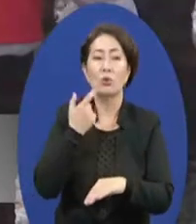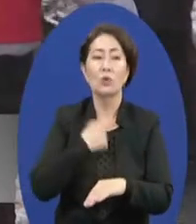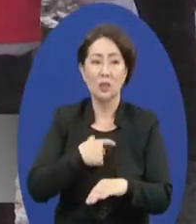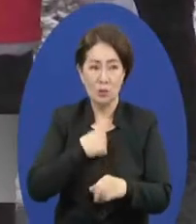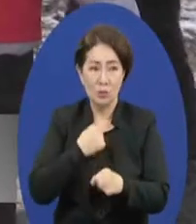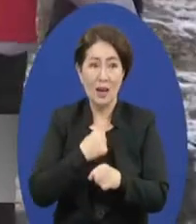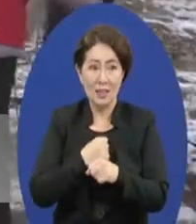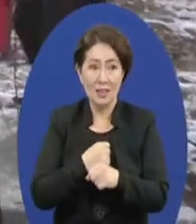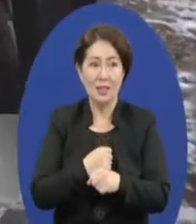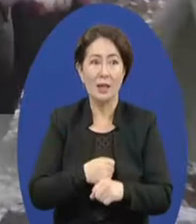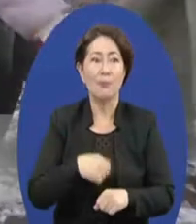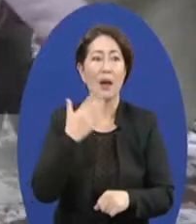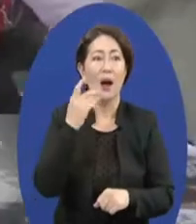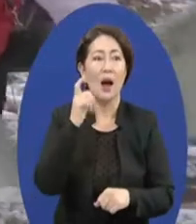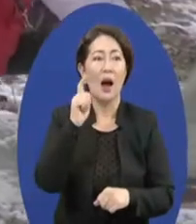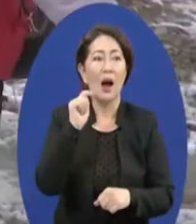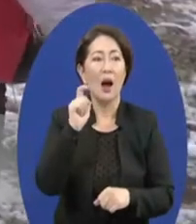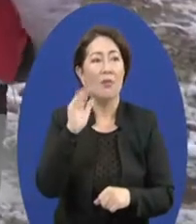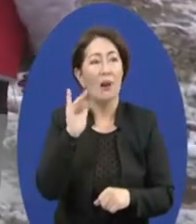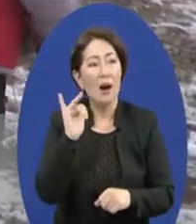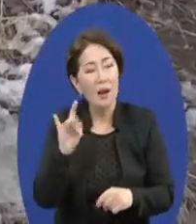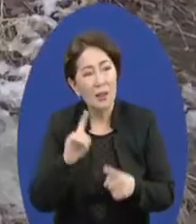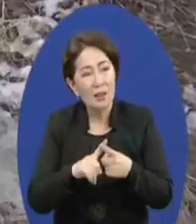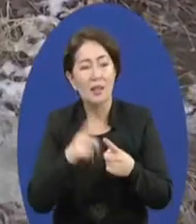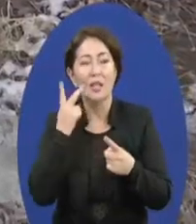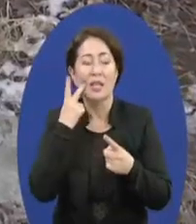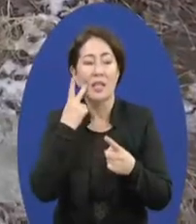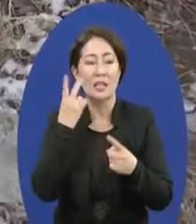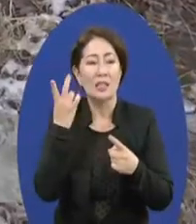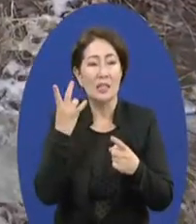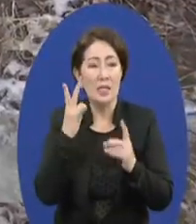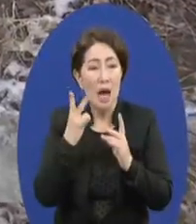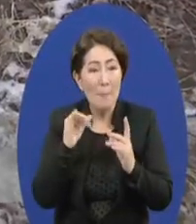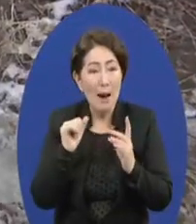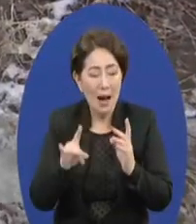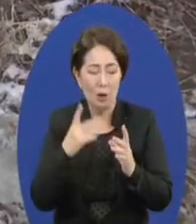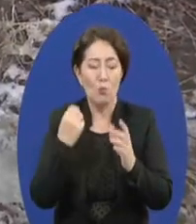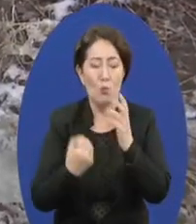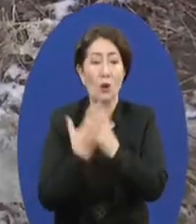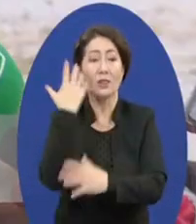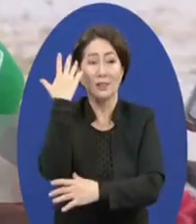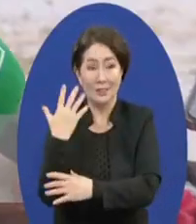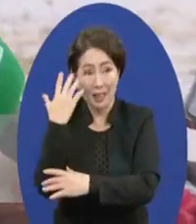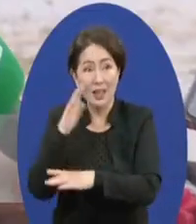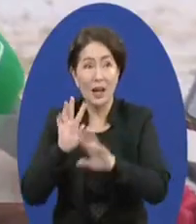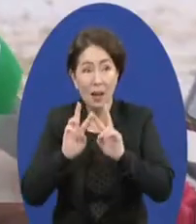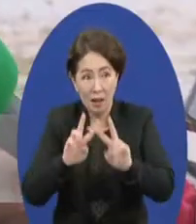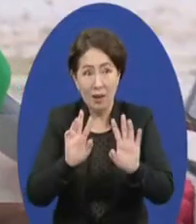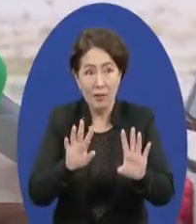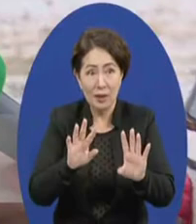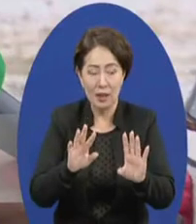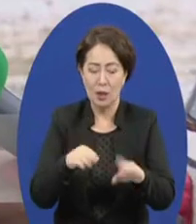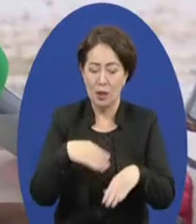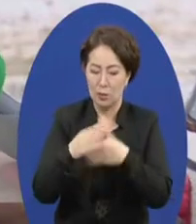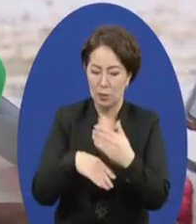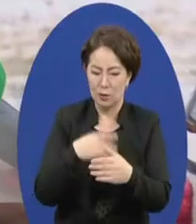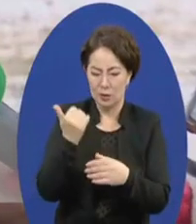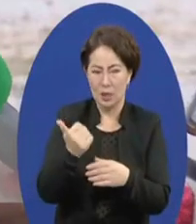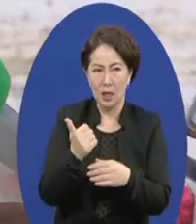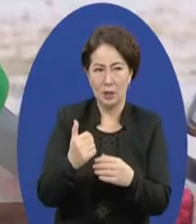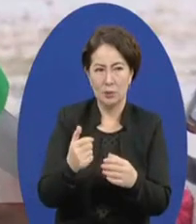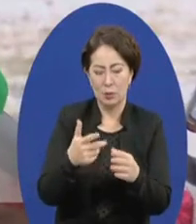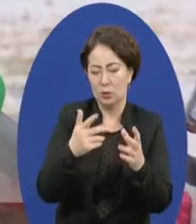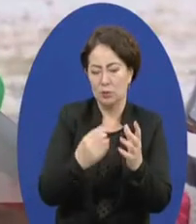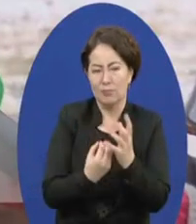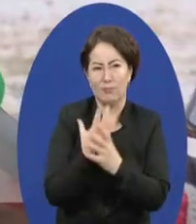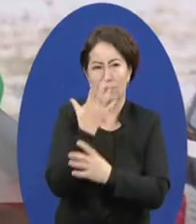гишүүний хувьд бол ажиллаж байна. Хавар болгон, намар болгон модууд их тарьддаг. Тэгээ энэ модууд нь бас ихэнх нь бас тий одоо бидний хүссэн хэмжээнд